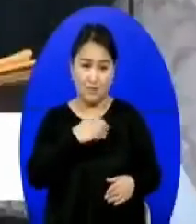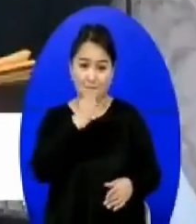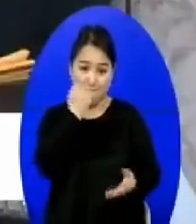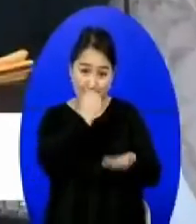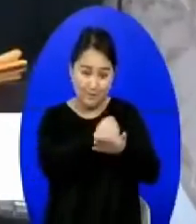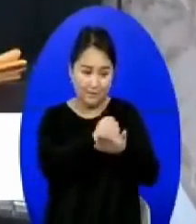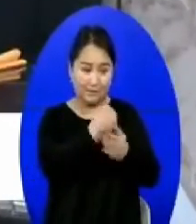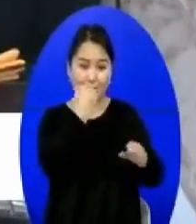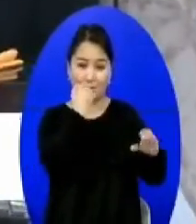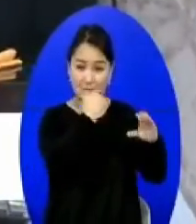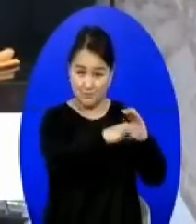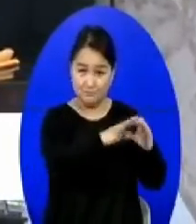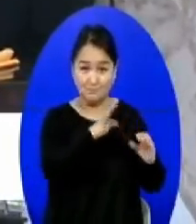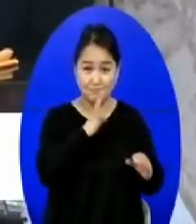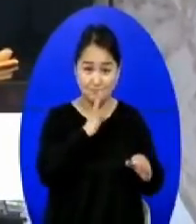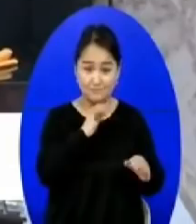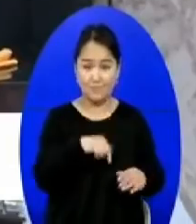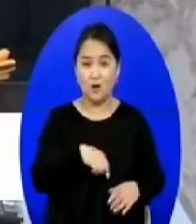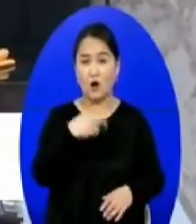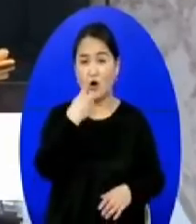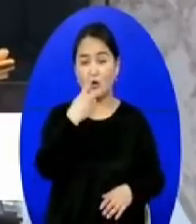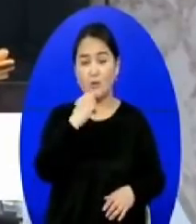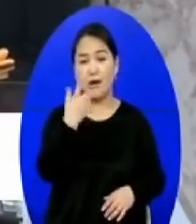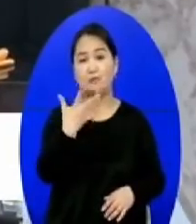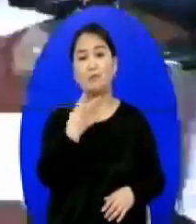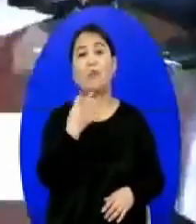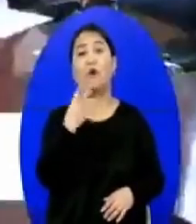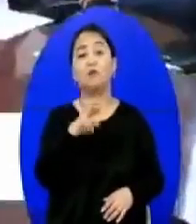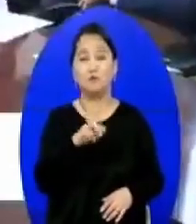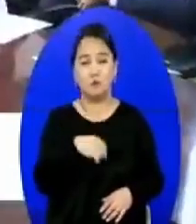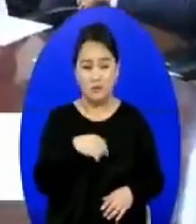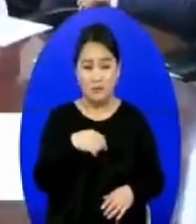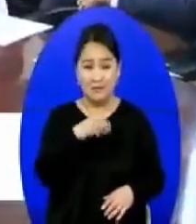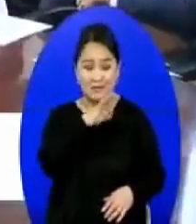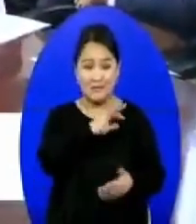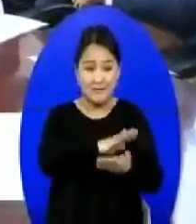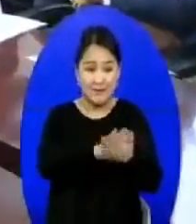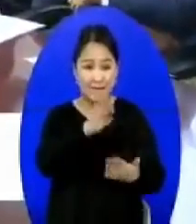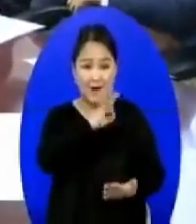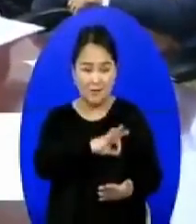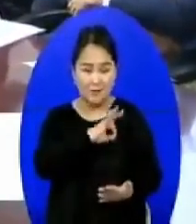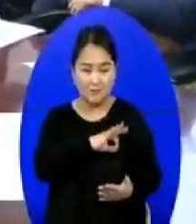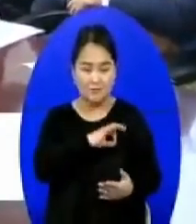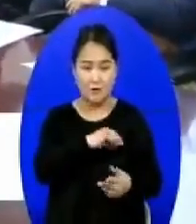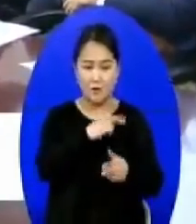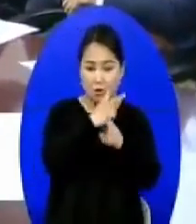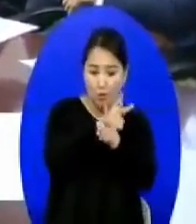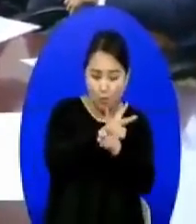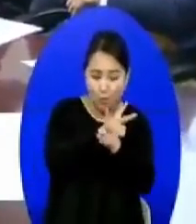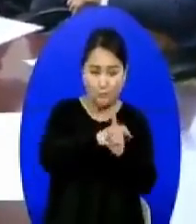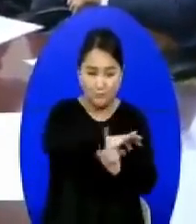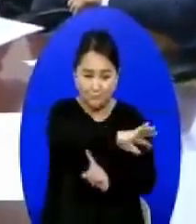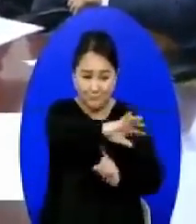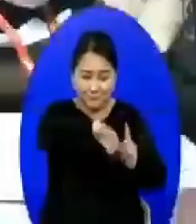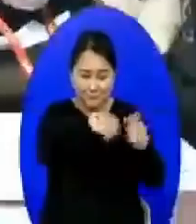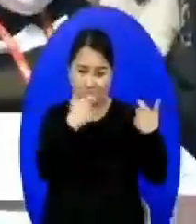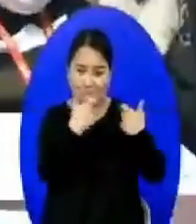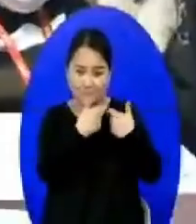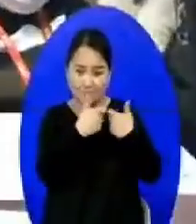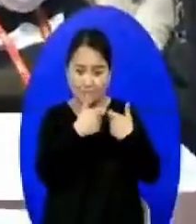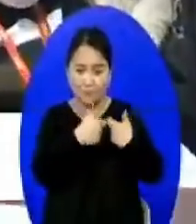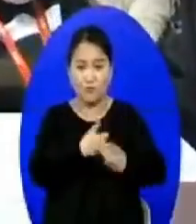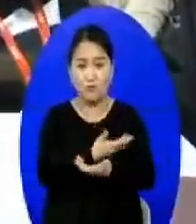хийнэ. 2019 оны цэвэр ашгаас олох ноогдол ашгийг 5-р сарын 1-ний өдрөөс эхлэн холбогдох хууль тогтоомжинд нийцүүлэн олгоно гэдгийг